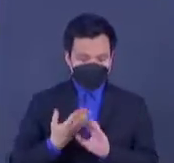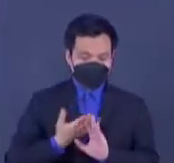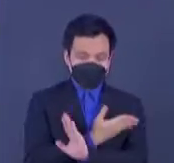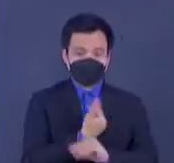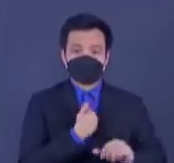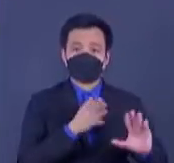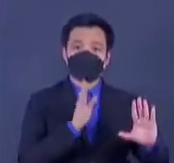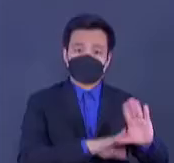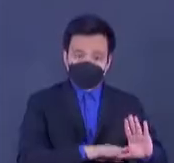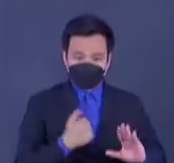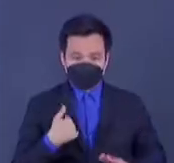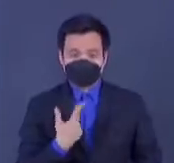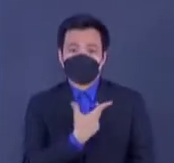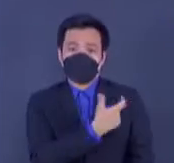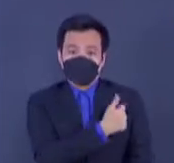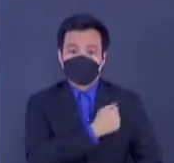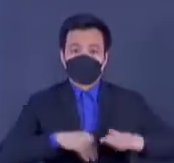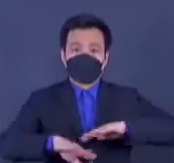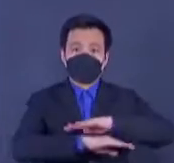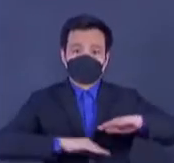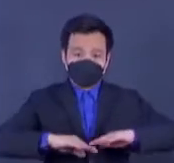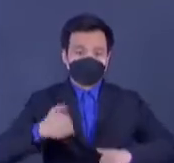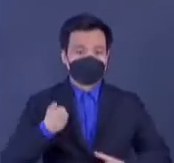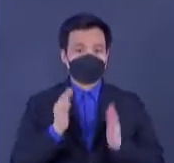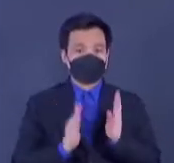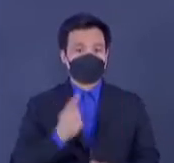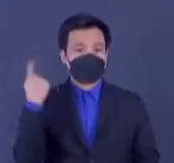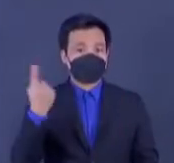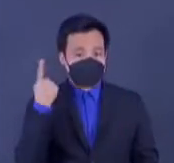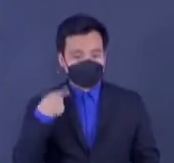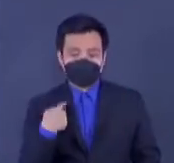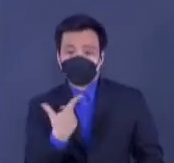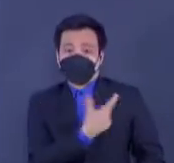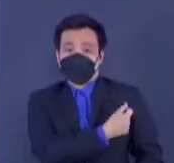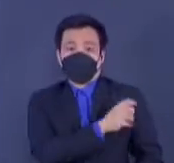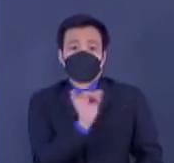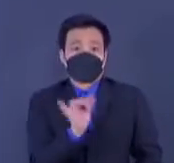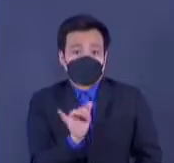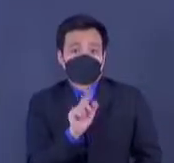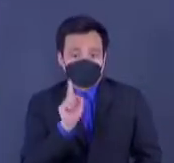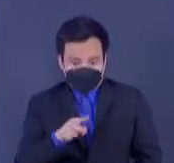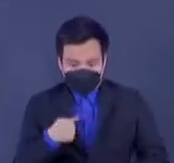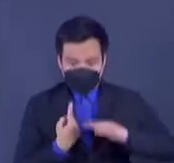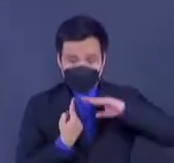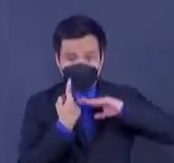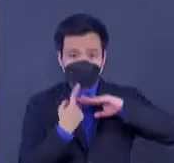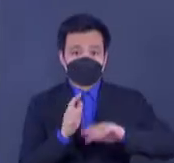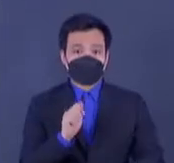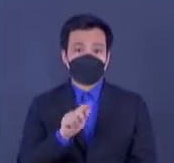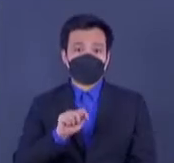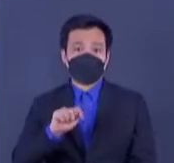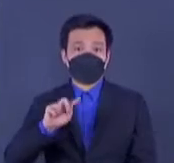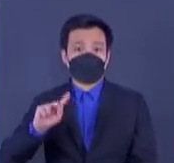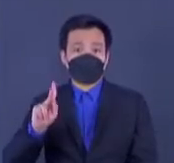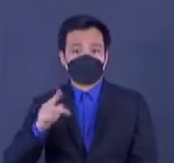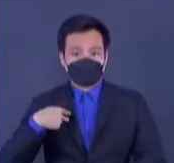มีการโชว์หลักฐานการฉีดวัคซีนถ้าหากว่านักท่องเที่ยวที่มาแล้วยังไม่ได้ฉีดวัคซีนเนี่ยก็ต้องทำการตรวจ ATK นะเขาก็มี